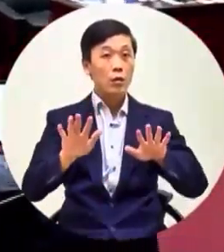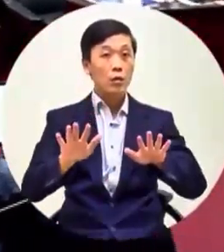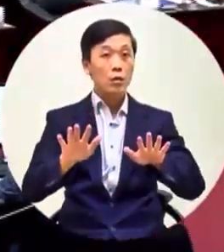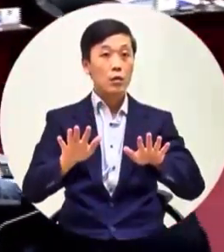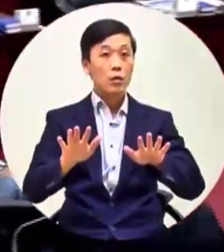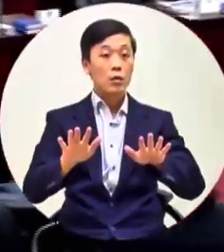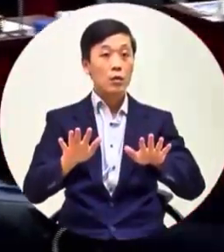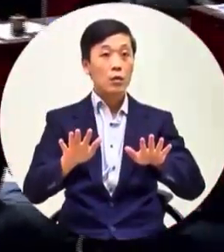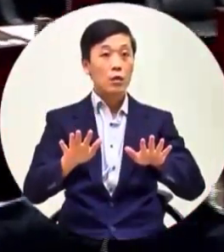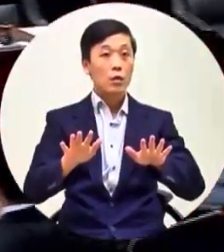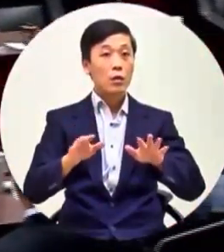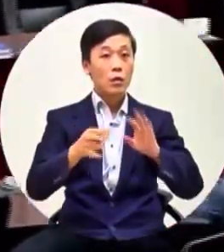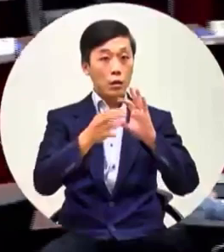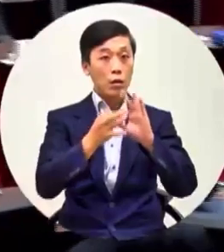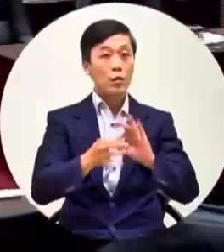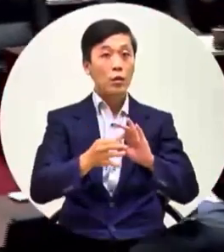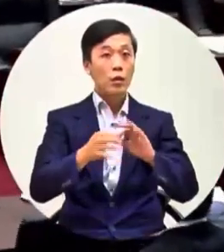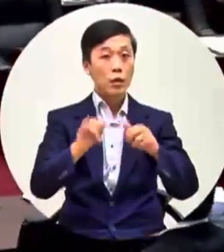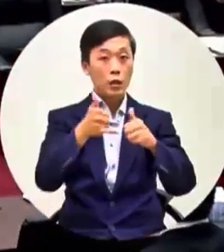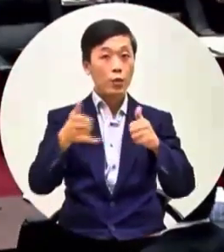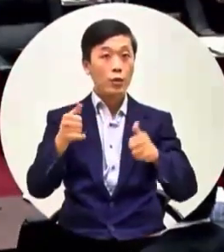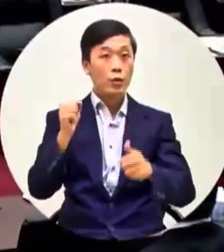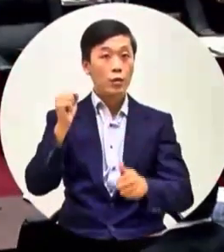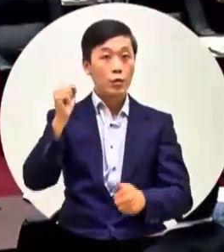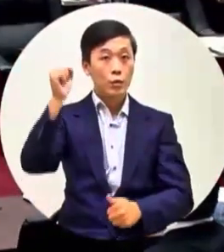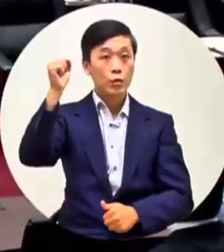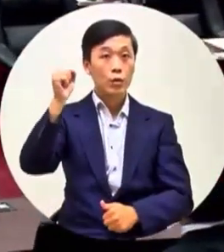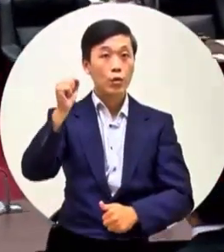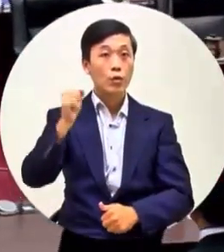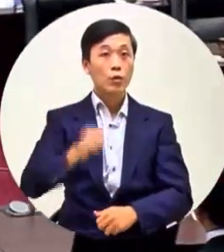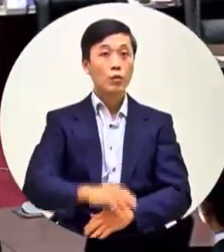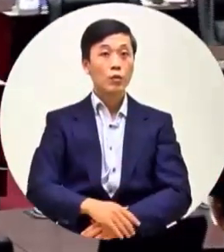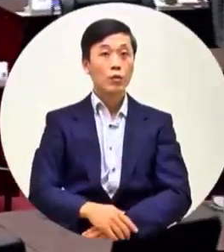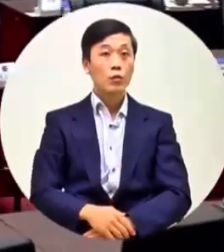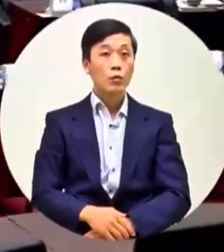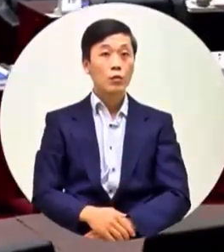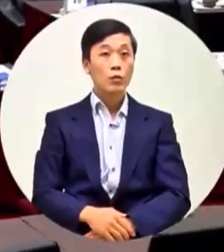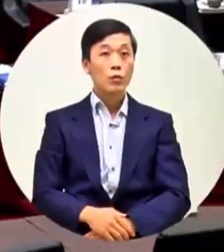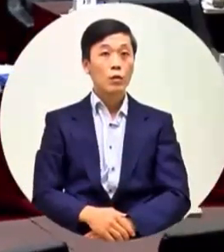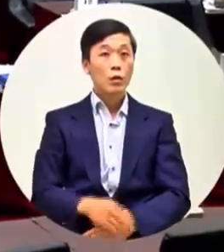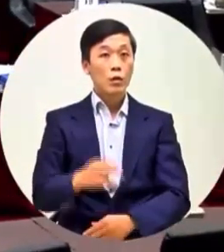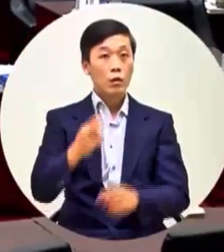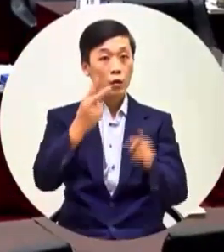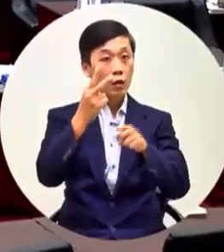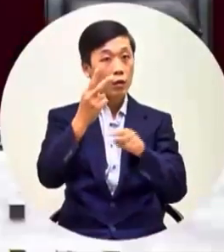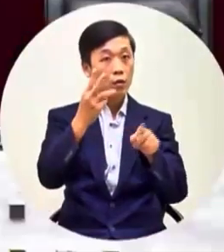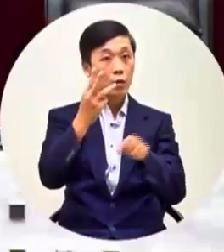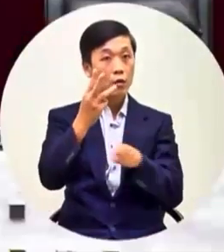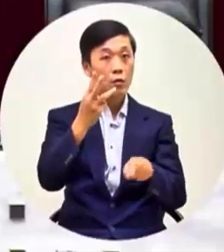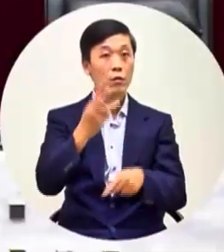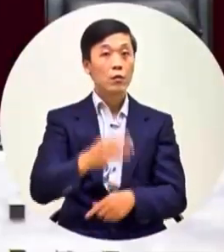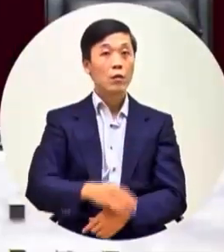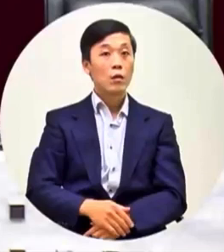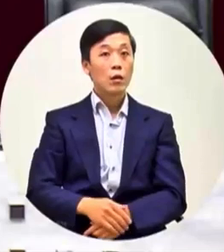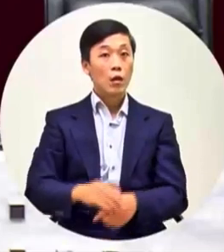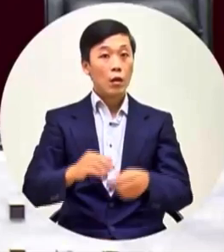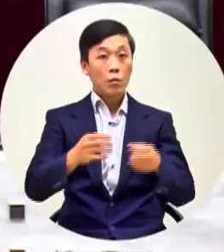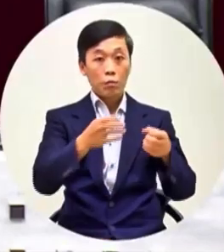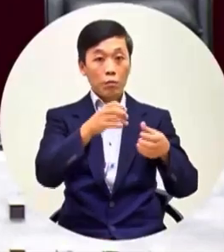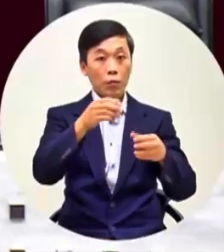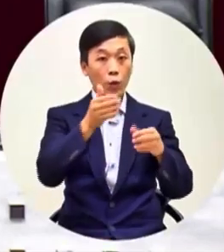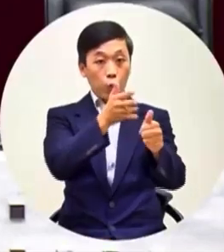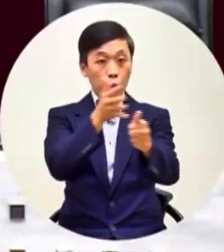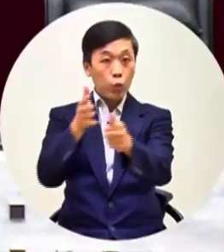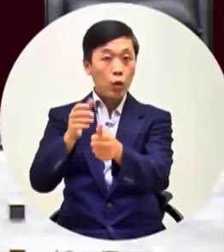目前一位议员举手。 好，那 两位、三位。 那表决的结果，赞成的